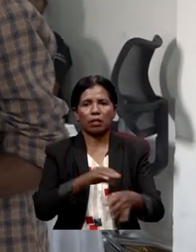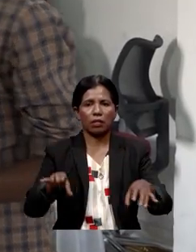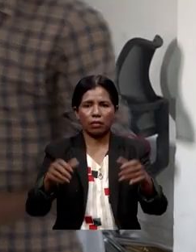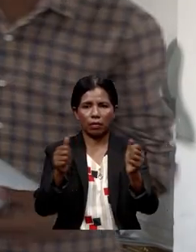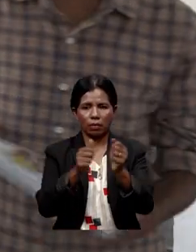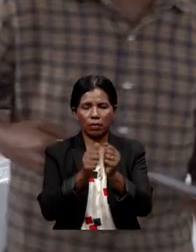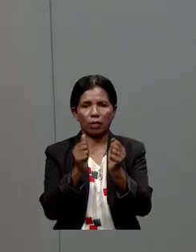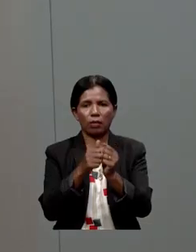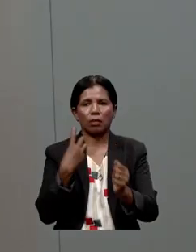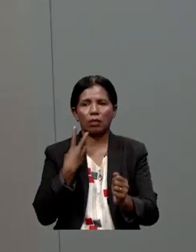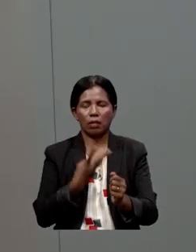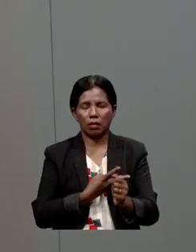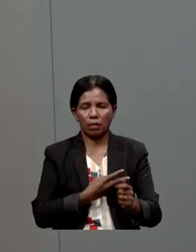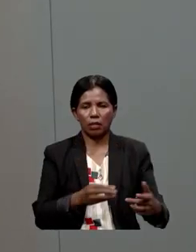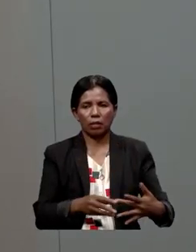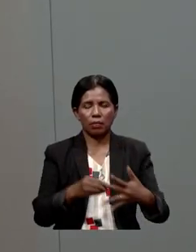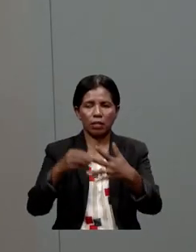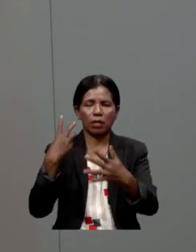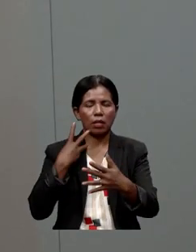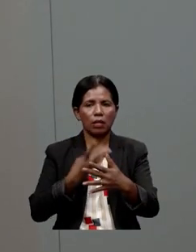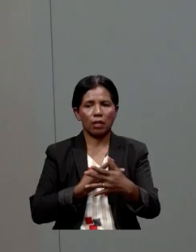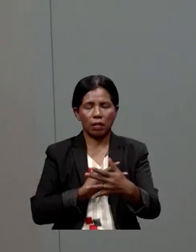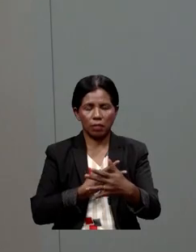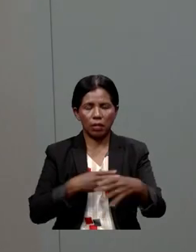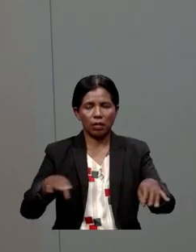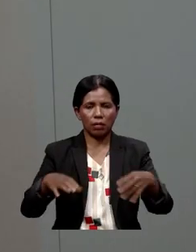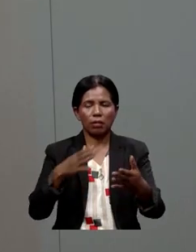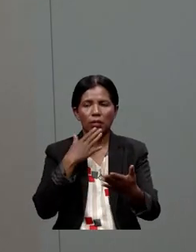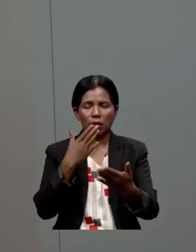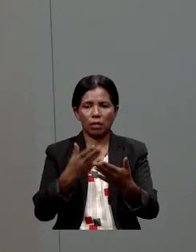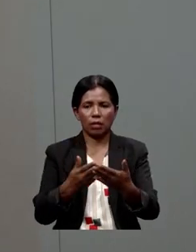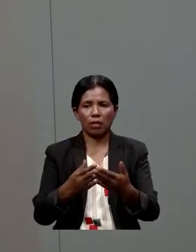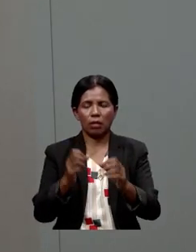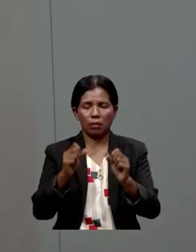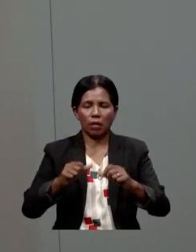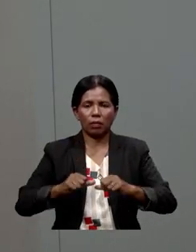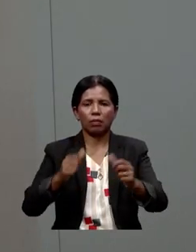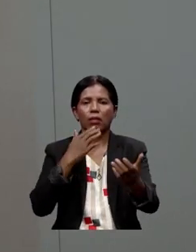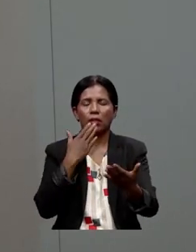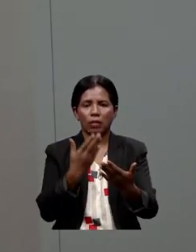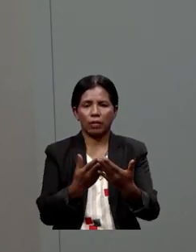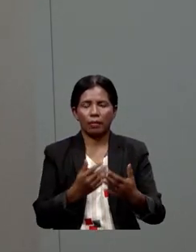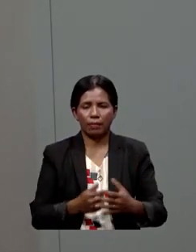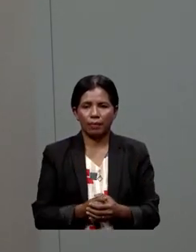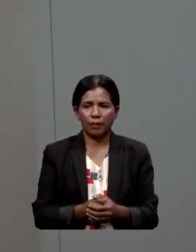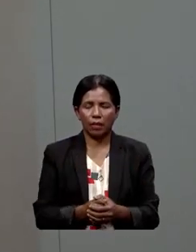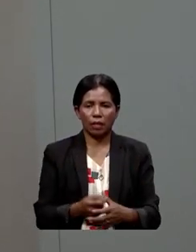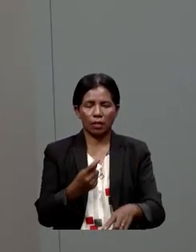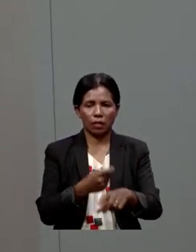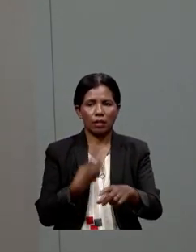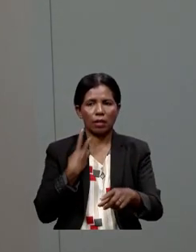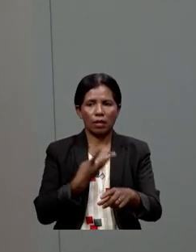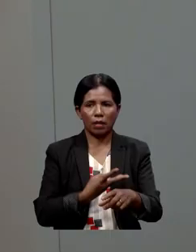ami. Liu liu i ami ni estaju profesional, durante ne bele lau ho diak. I ha momento ami